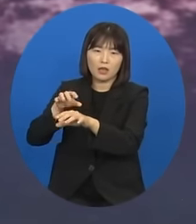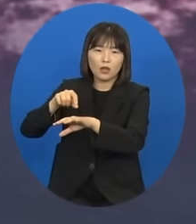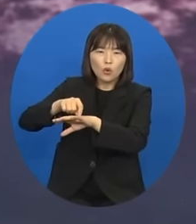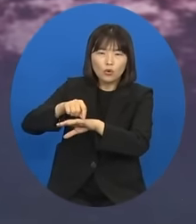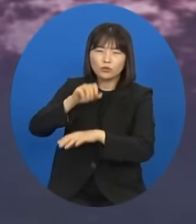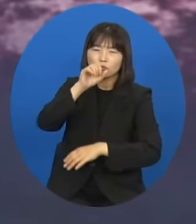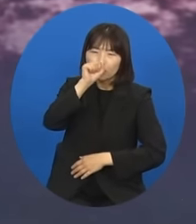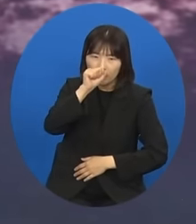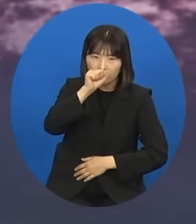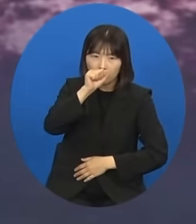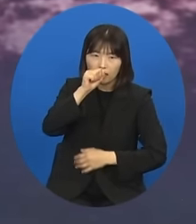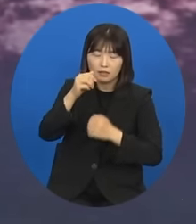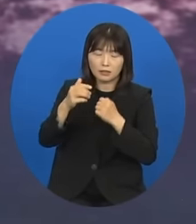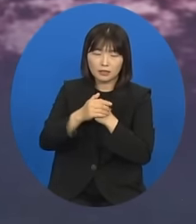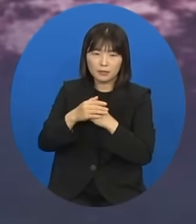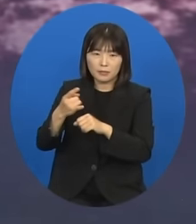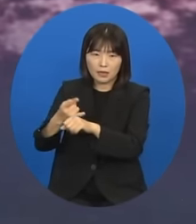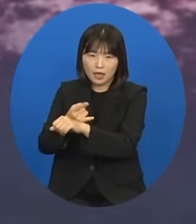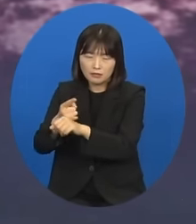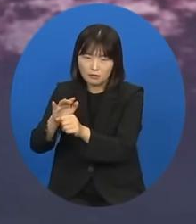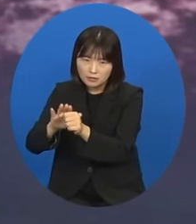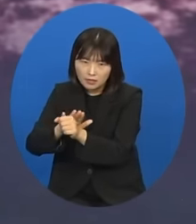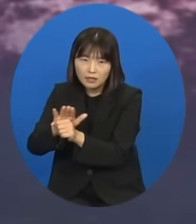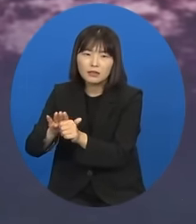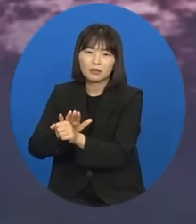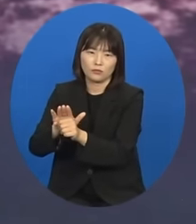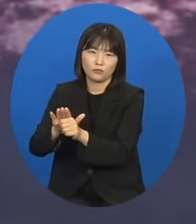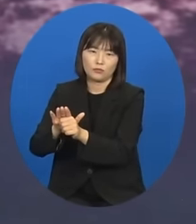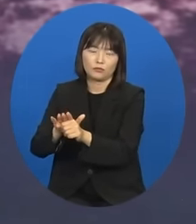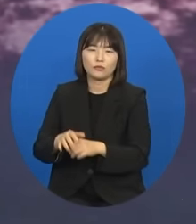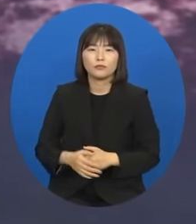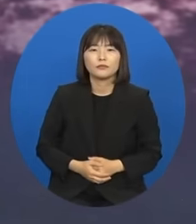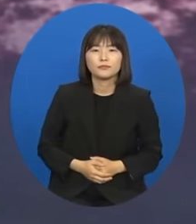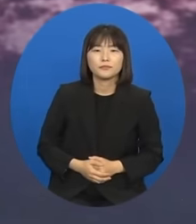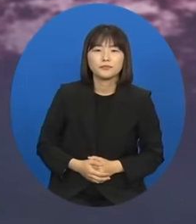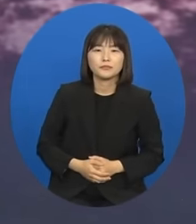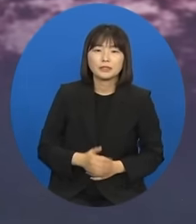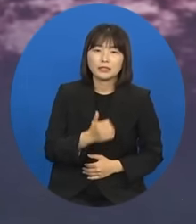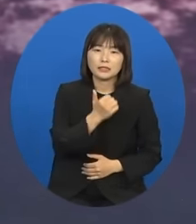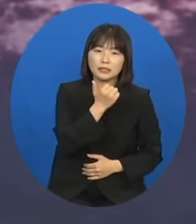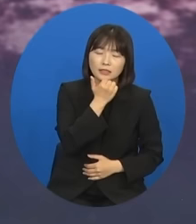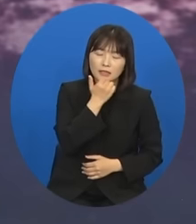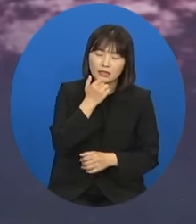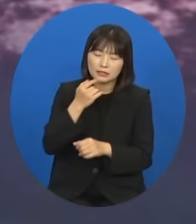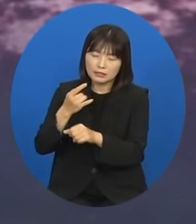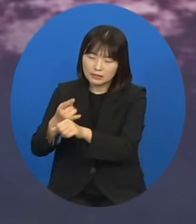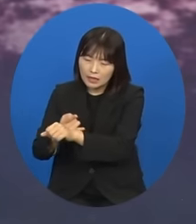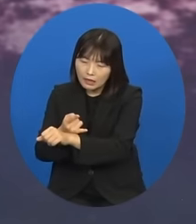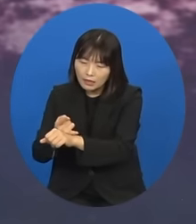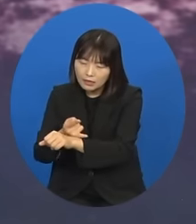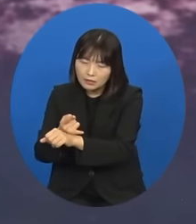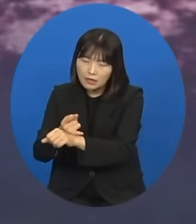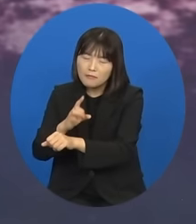좋아함으로 그를 사랑하고 분명히 이삭은를